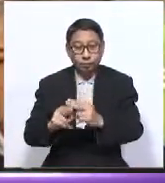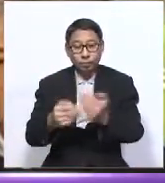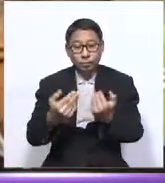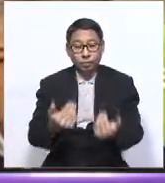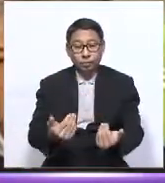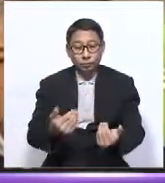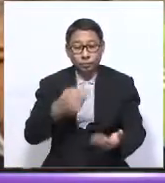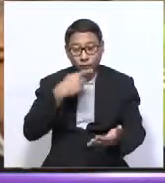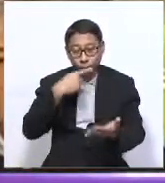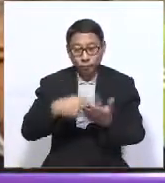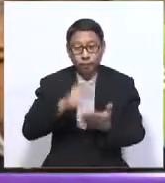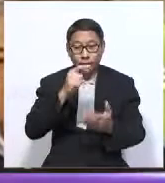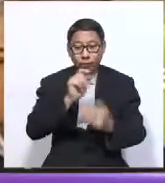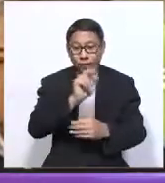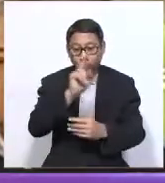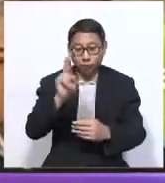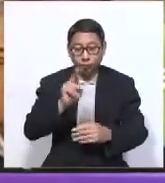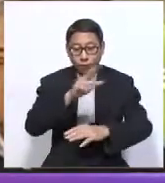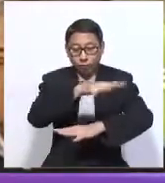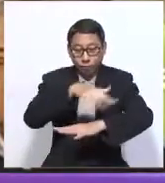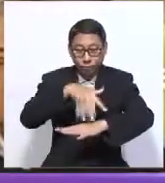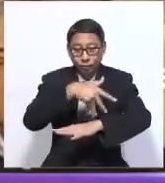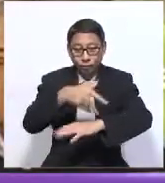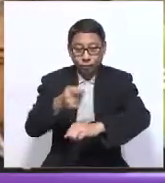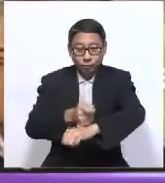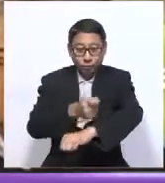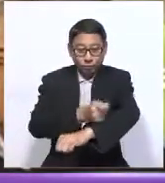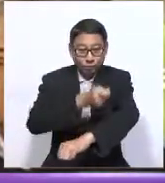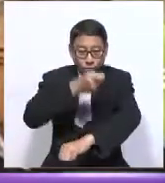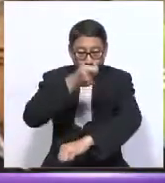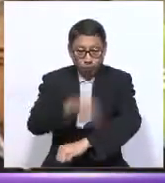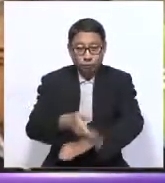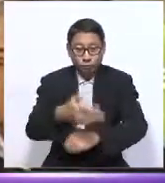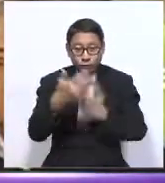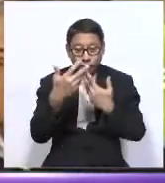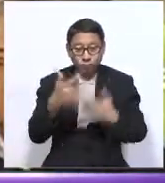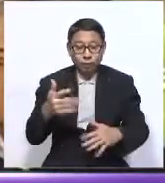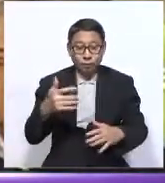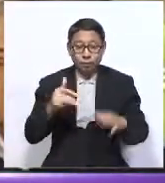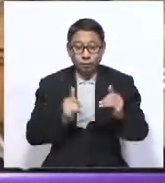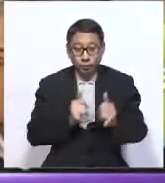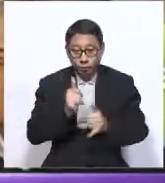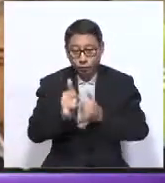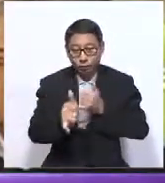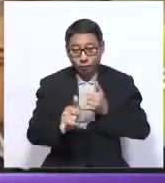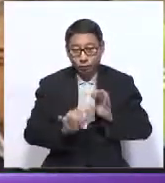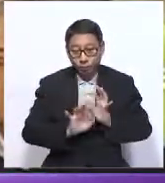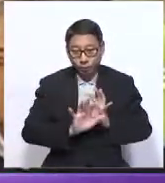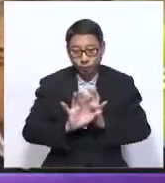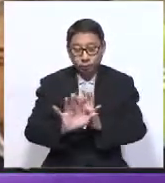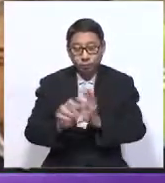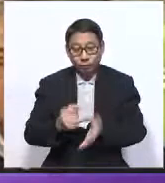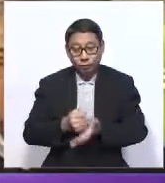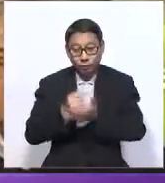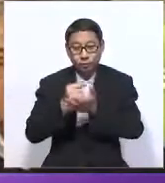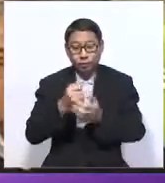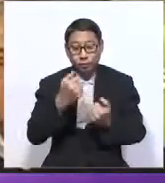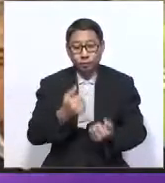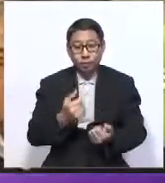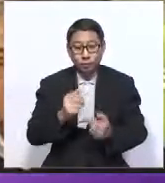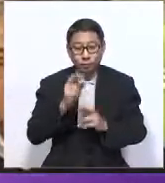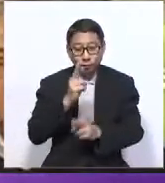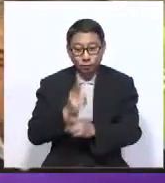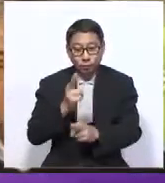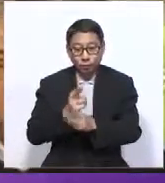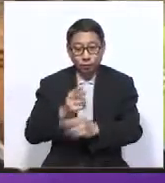ากประชาชนได้ประโยชน์จากการใช้พื้นที่สำหรับสร้างรายได้ให้กับตัวเองแล้วประชาชนที่เข้าไปนี่แหละจะมีส่วนช่วยและส่วนสำคัญในการช่